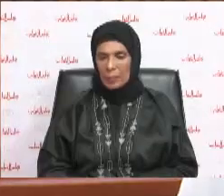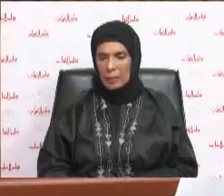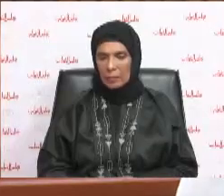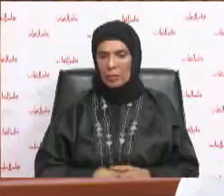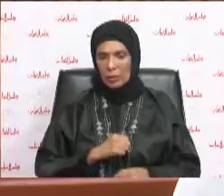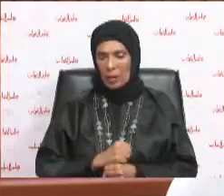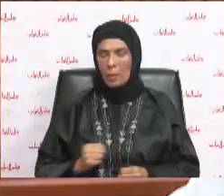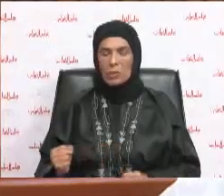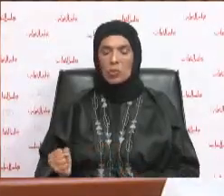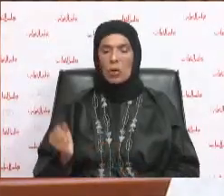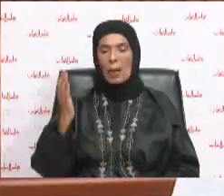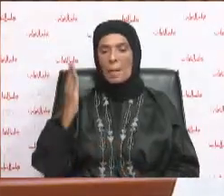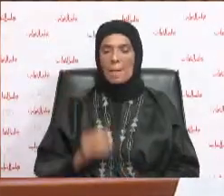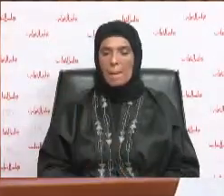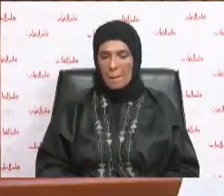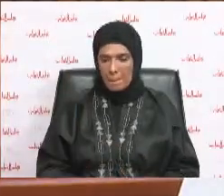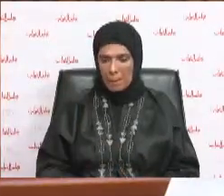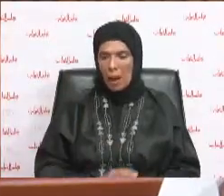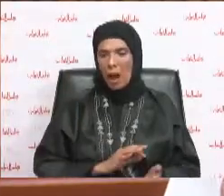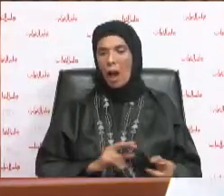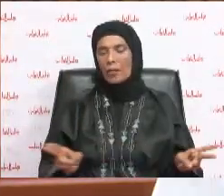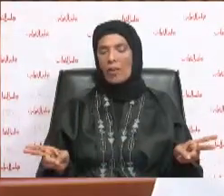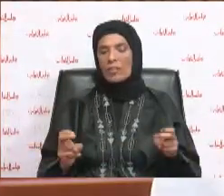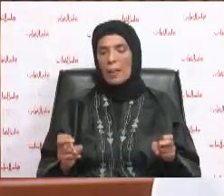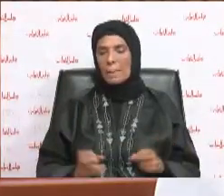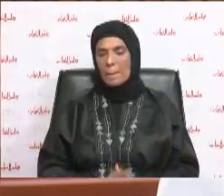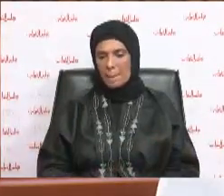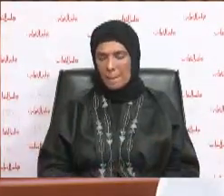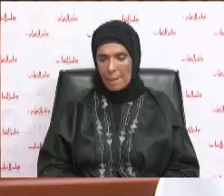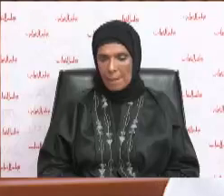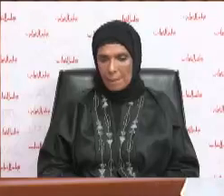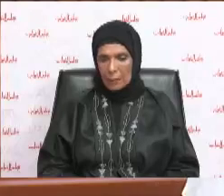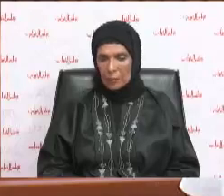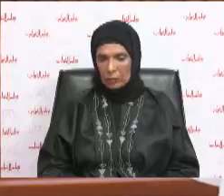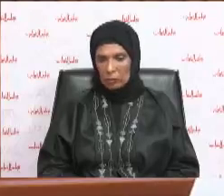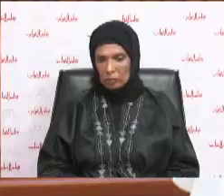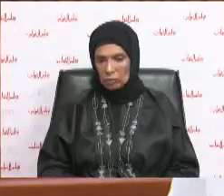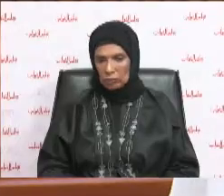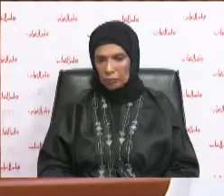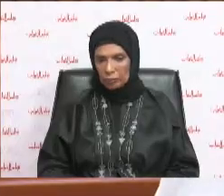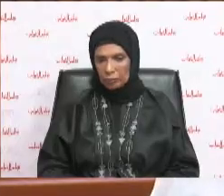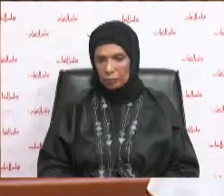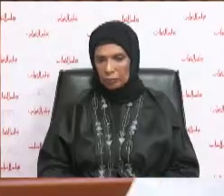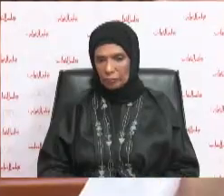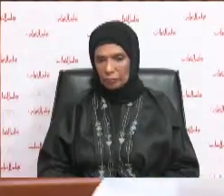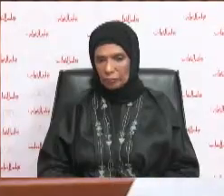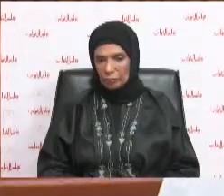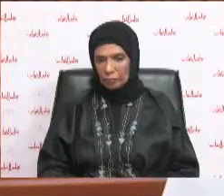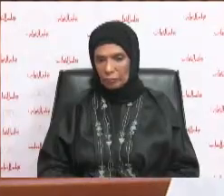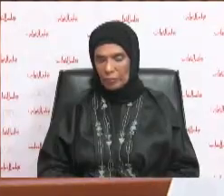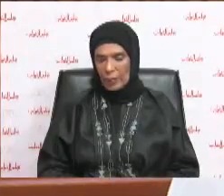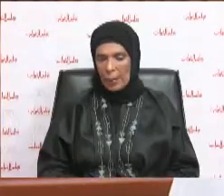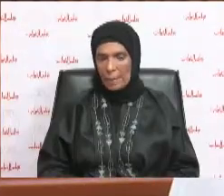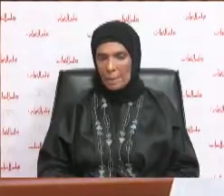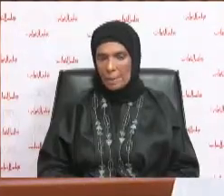المشروع تحديدا تم رفضه، واعتقد اليوم احنا لما نتكلم انه يعني يمكن بعض المفاهيم اللي سمعتها يمكن حتى من